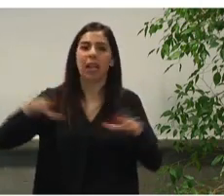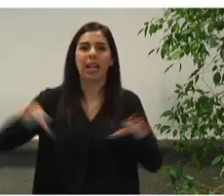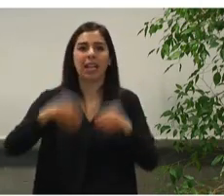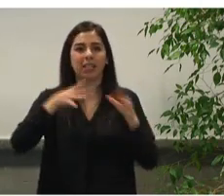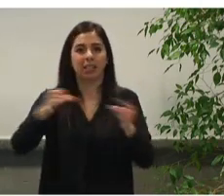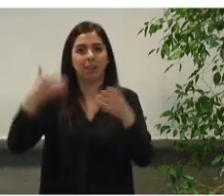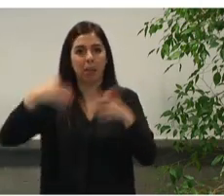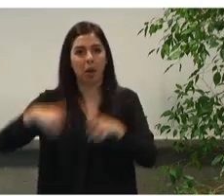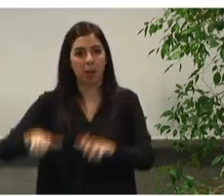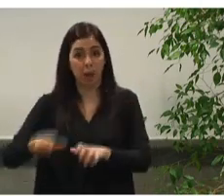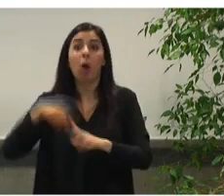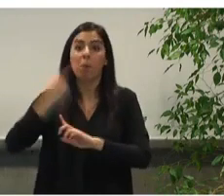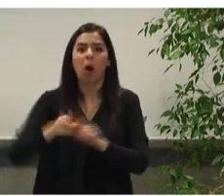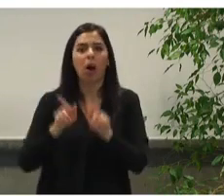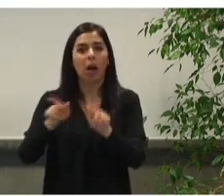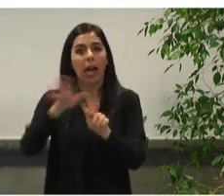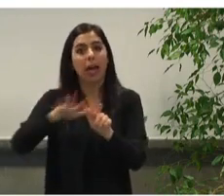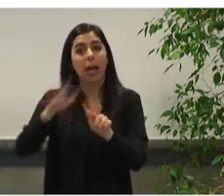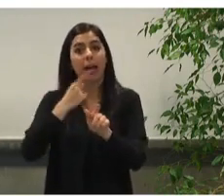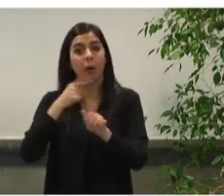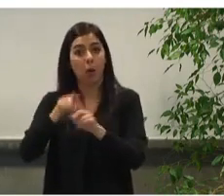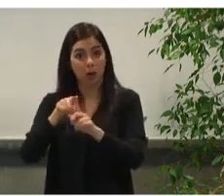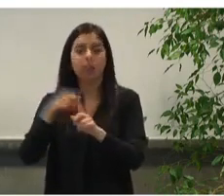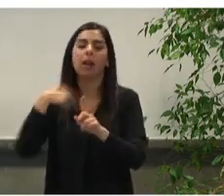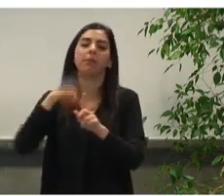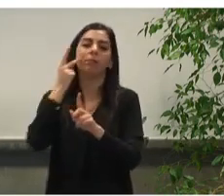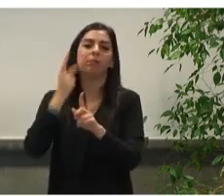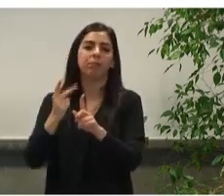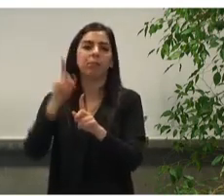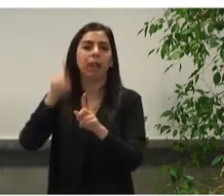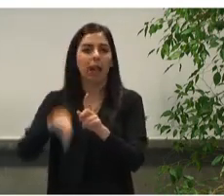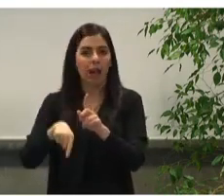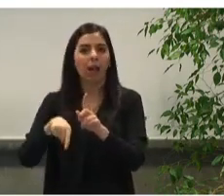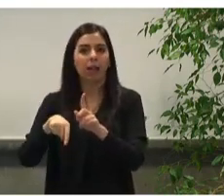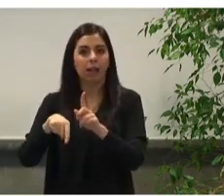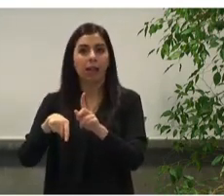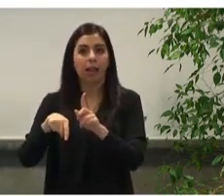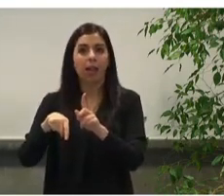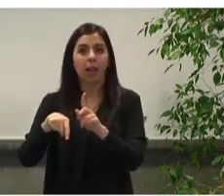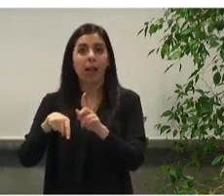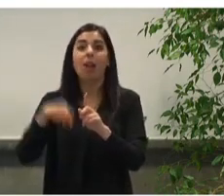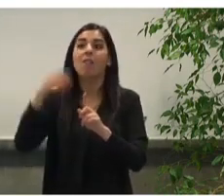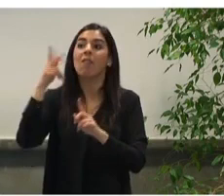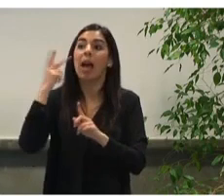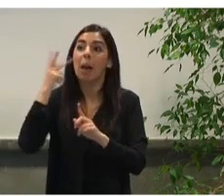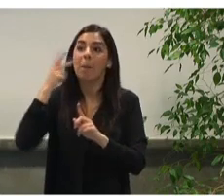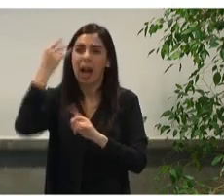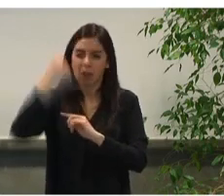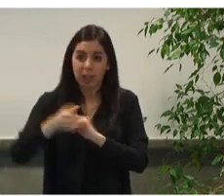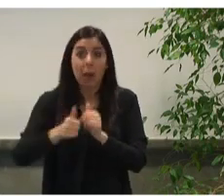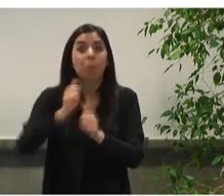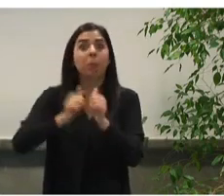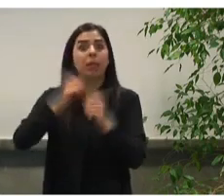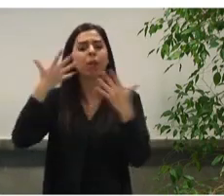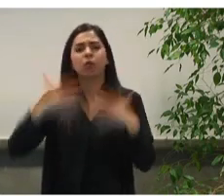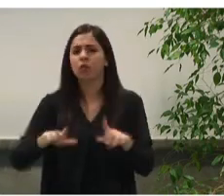è stata pure istituita l'area rossa e abbiamo visto che addirittura prima della fine di febbraio l'epidemia era